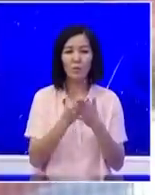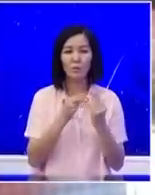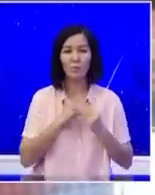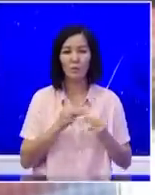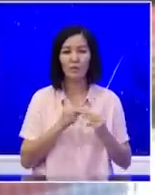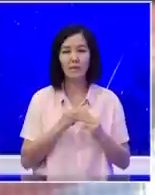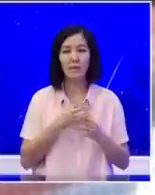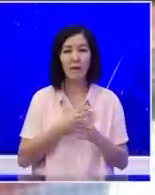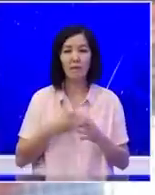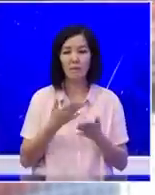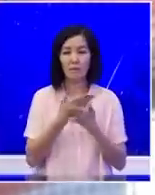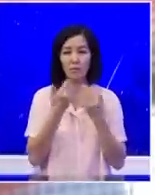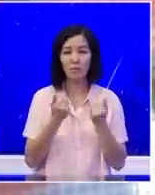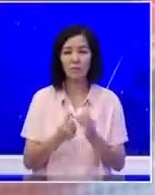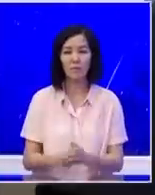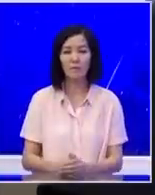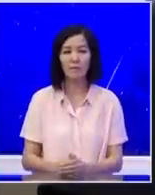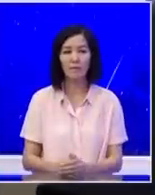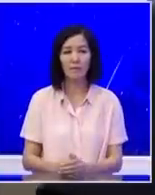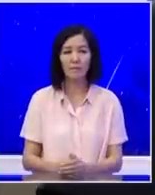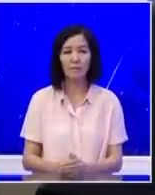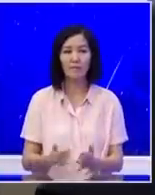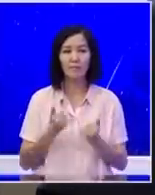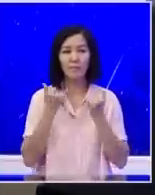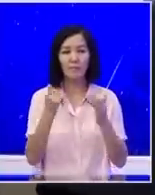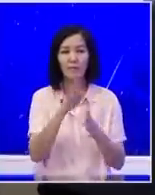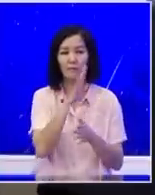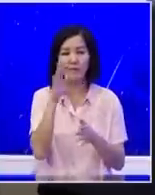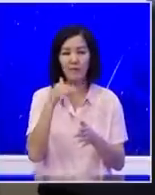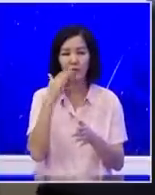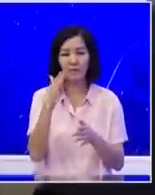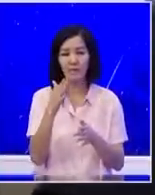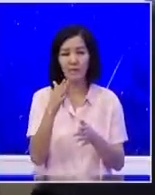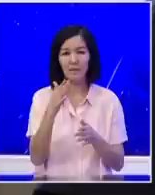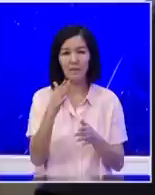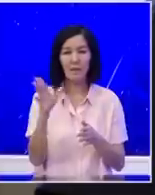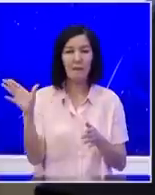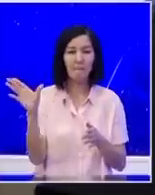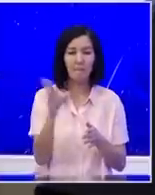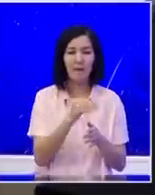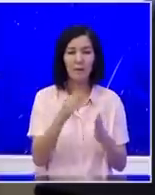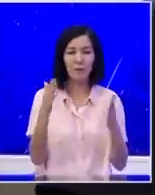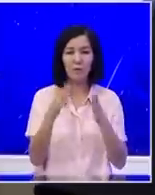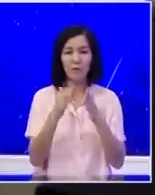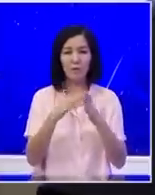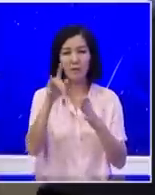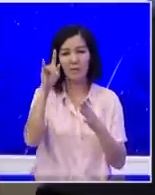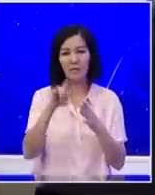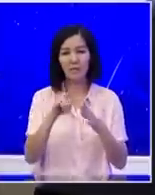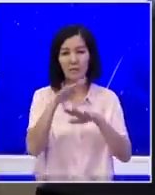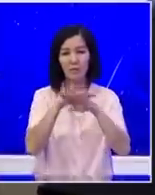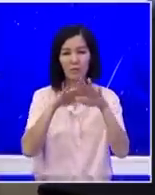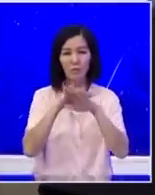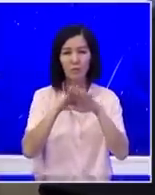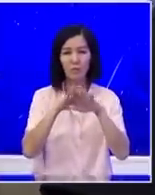шаруаларымен алаңсыз айналысып жүргенін айтады. Уважаемые родители, пожалуйста, барлық ата-аналарды үйлерінің терезелеріне тор